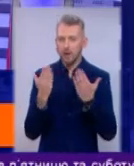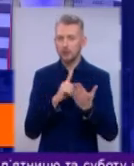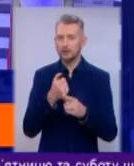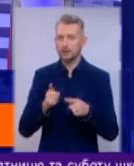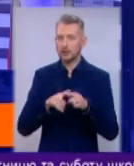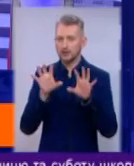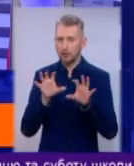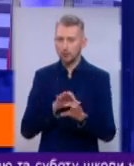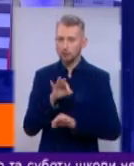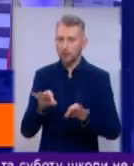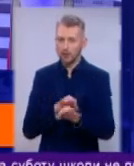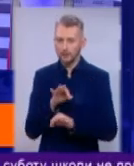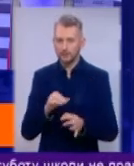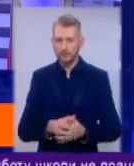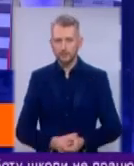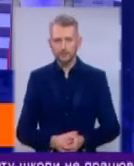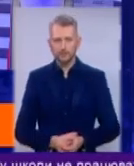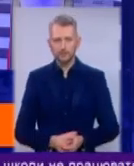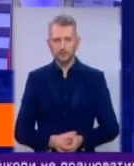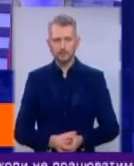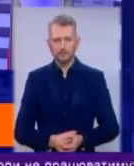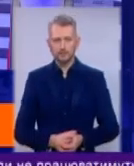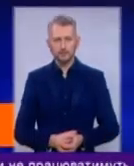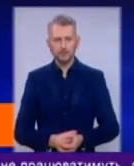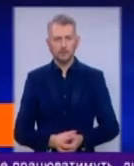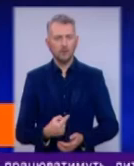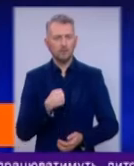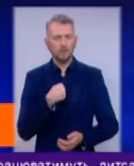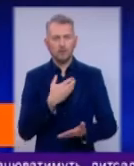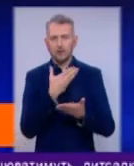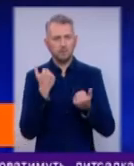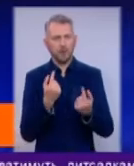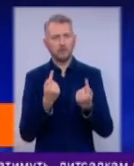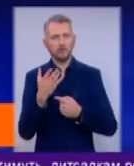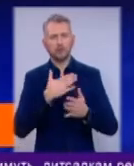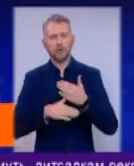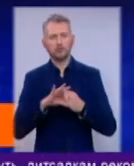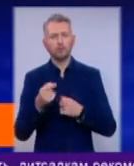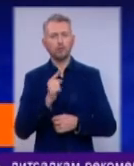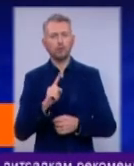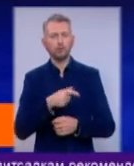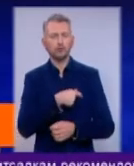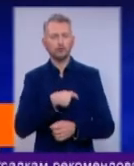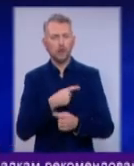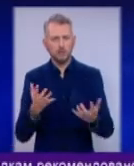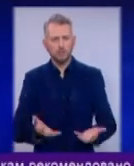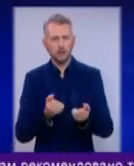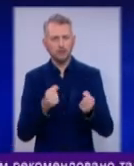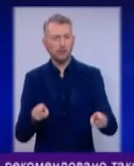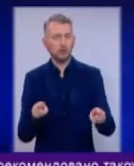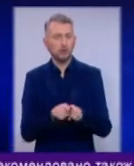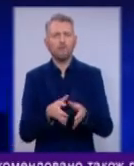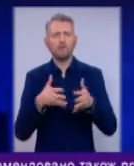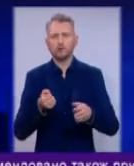цей законопроект? Моя позиція досить стримана. У мене немає величезної радості стосовно того, що депутати підтримали такою величезною